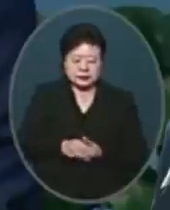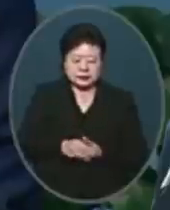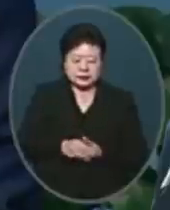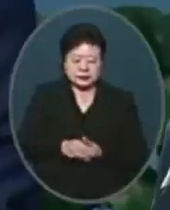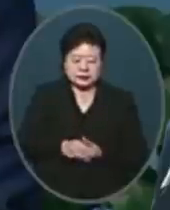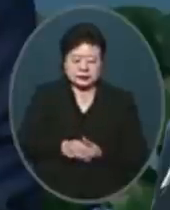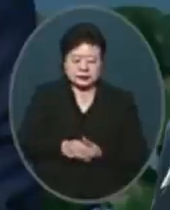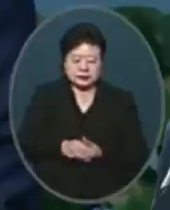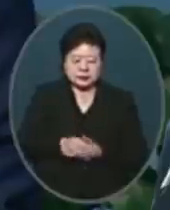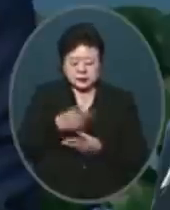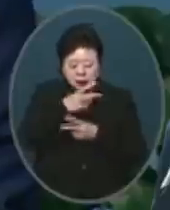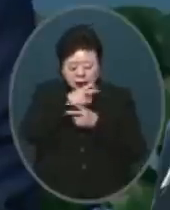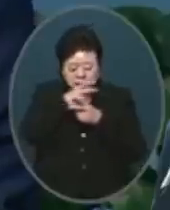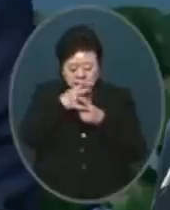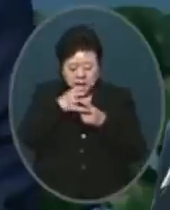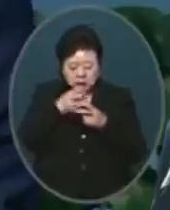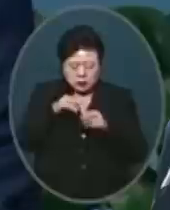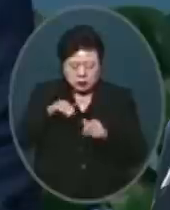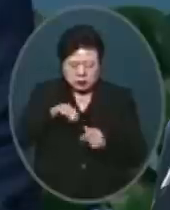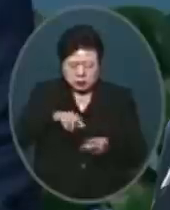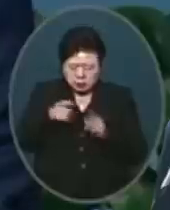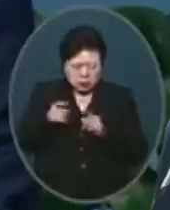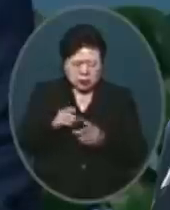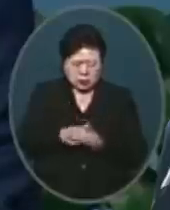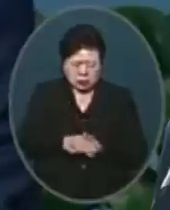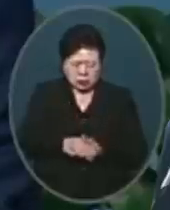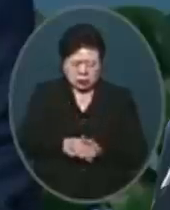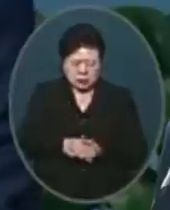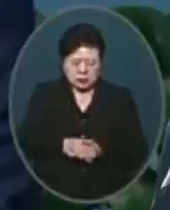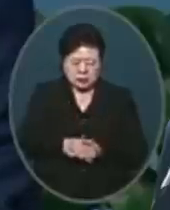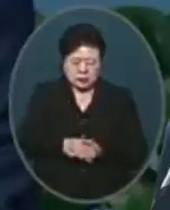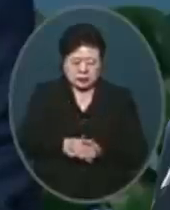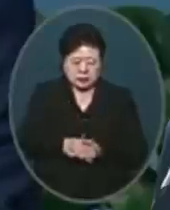잠을 자는 저를 흔들어 깨우기도 하고